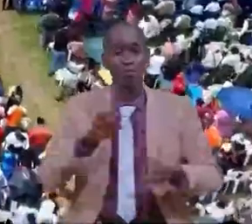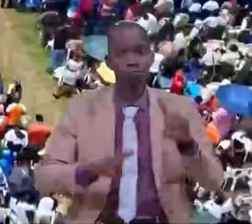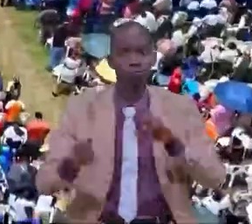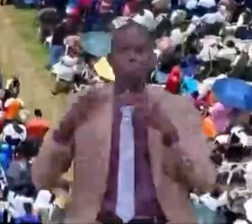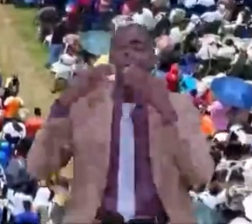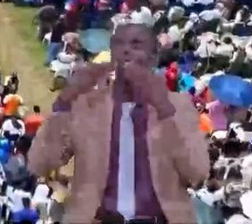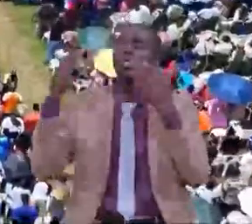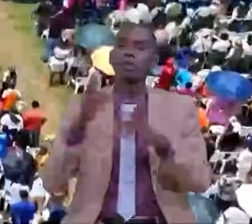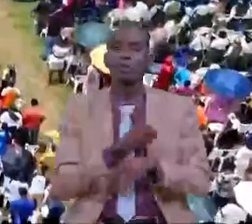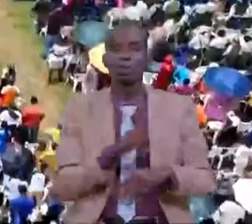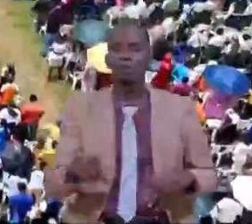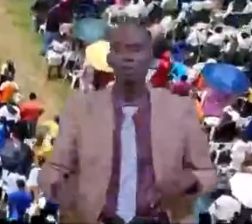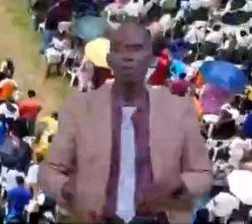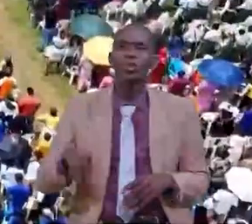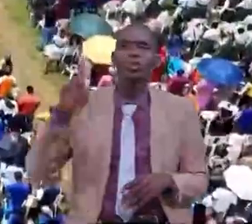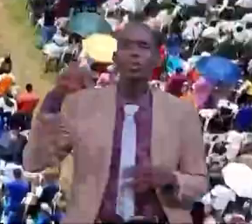Merci Seigneur.